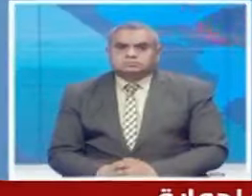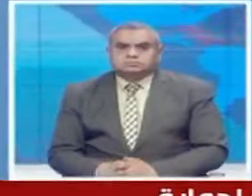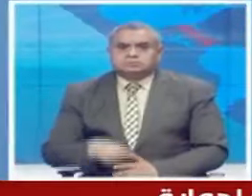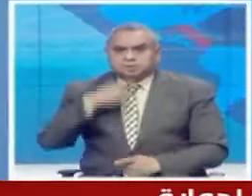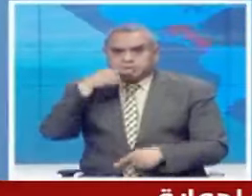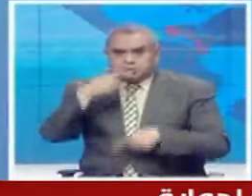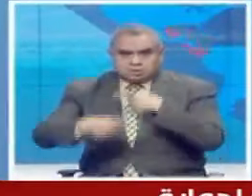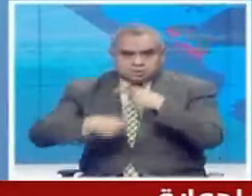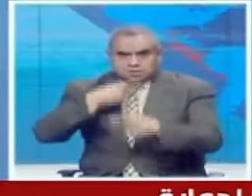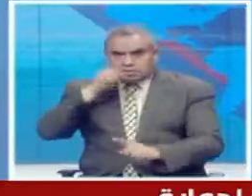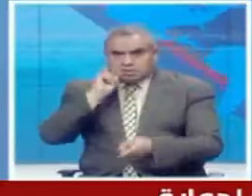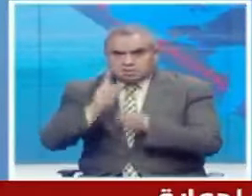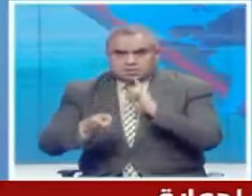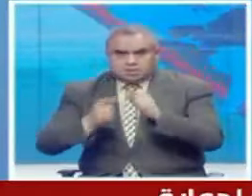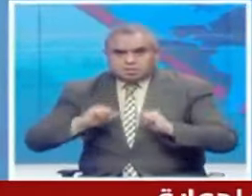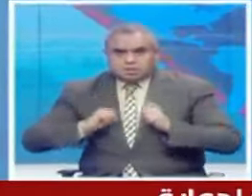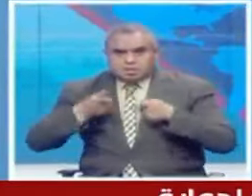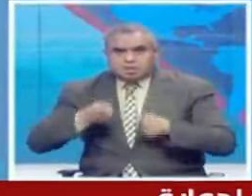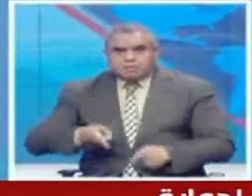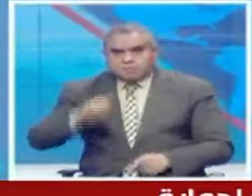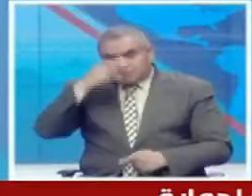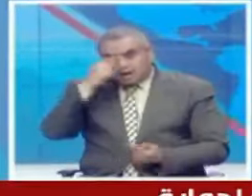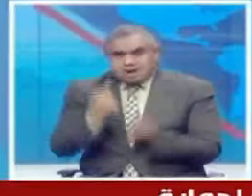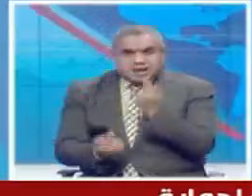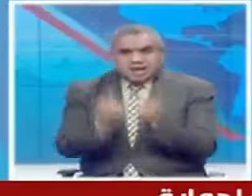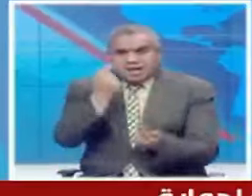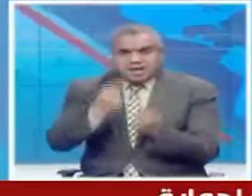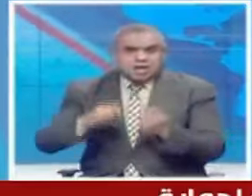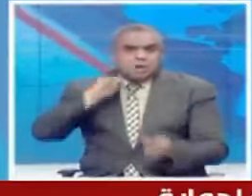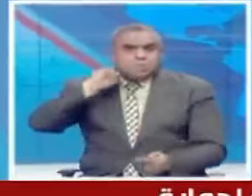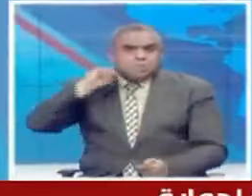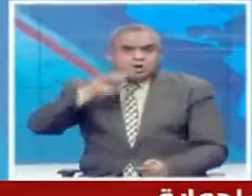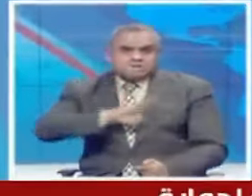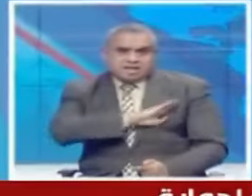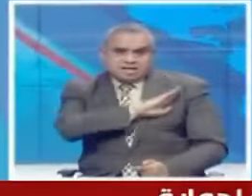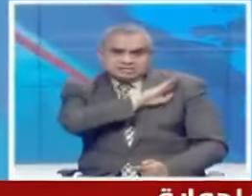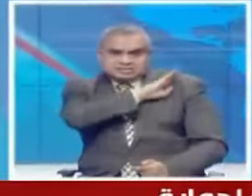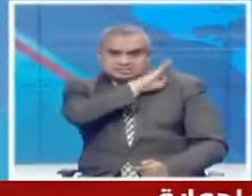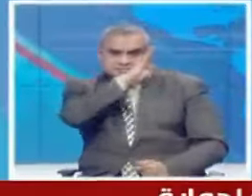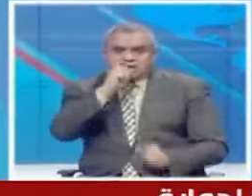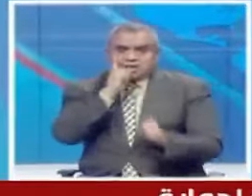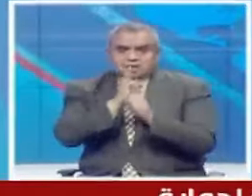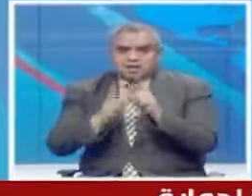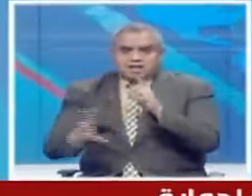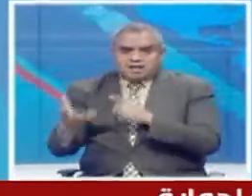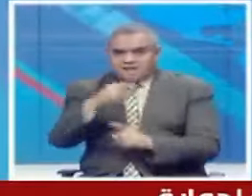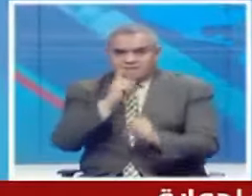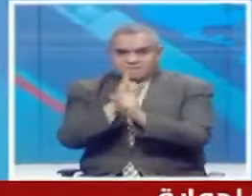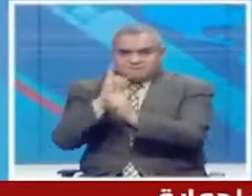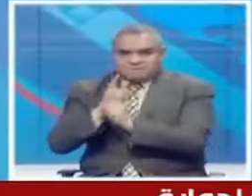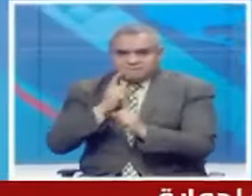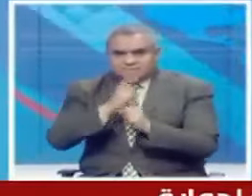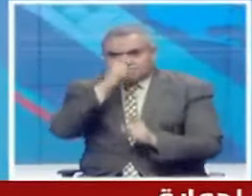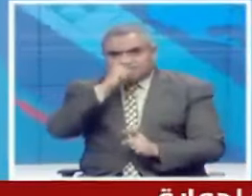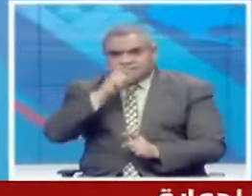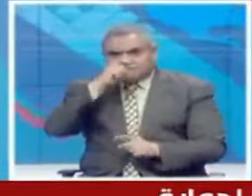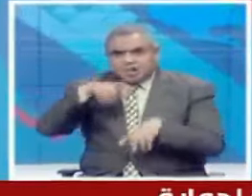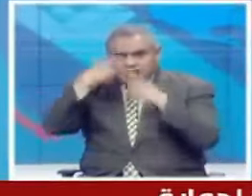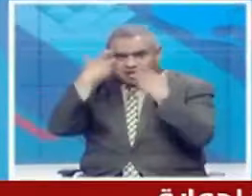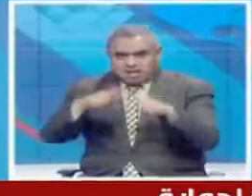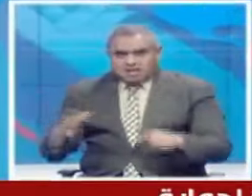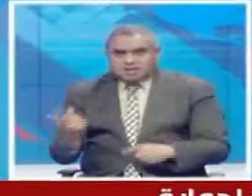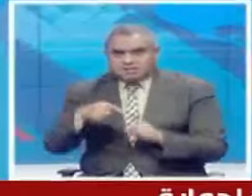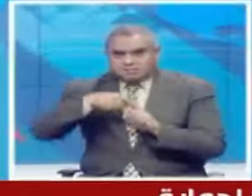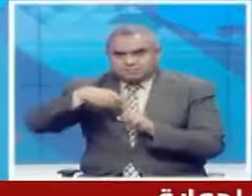في إطار تنفيذ مبادرة ازرع بمحافظة الإسماعيلية عقد لقاء مع صغار الفلاحين في قرية البيضية